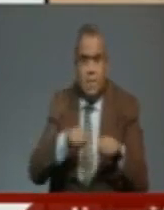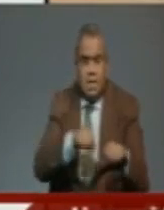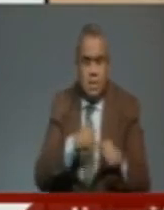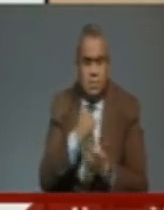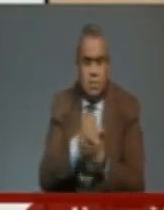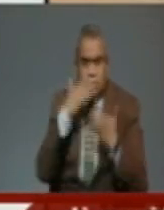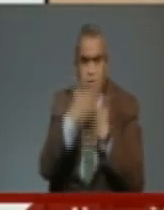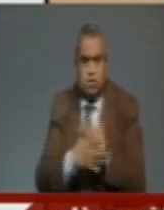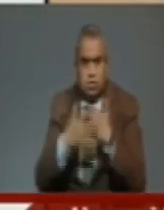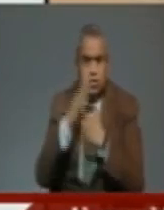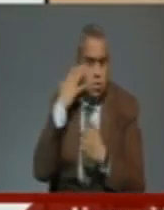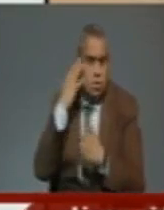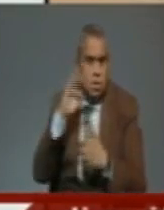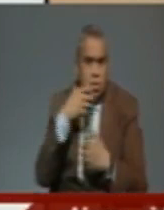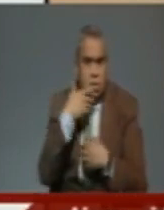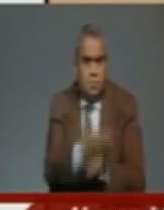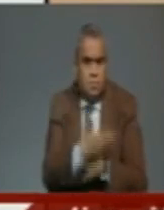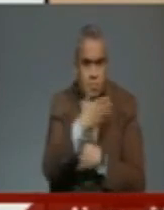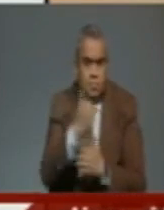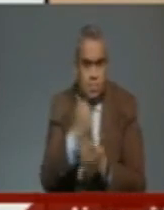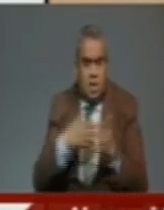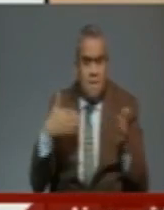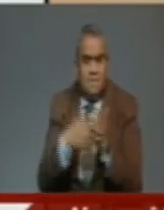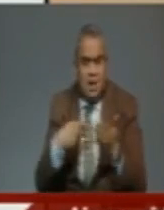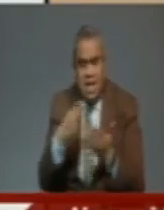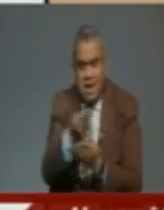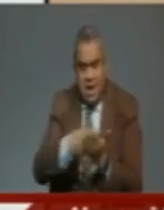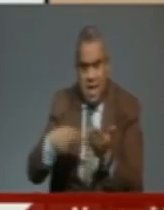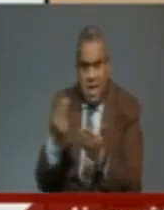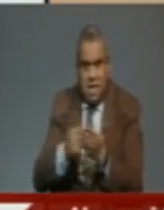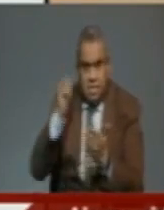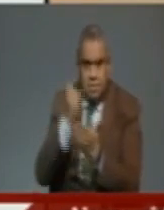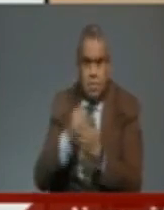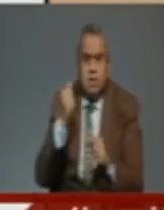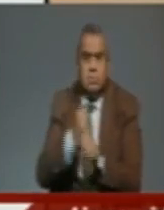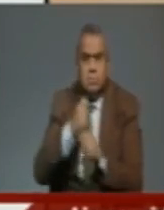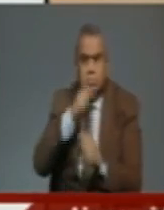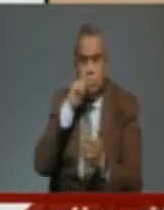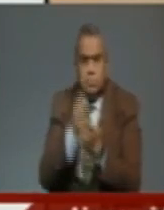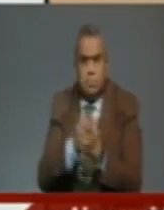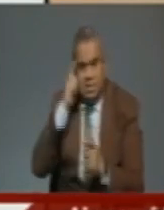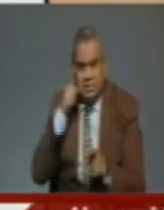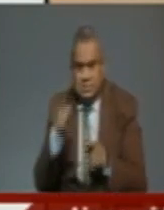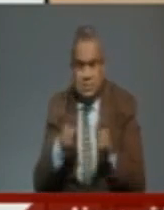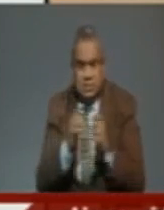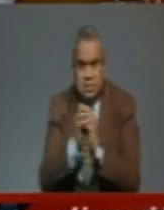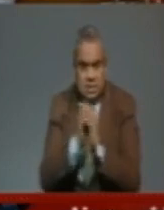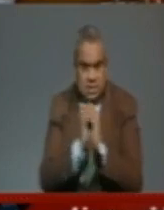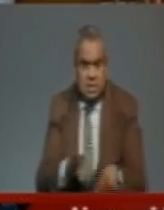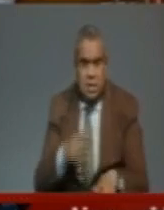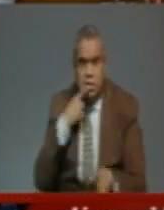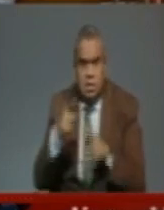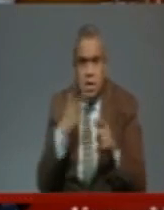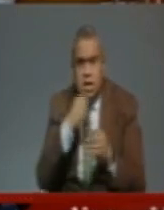المخطط ان هم قبل العيد يسلمونا التصميمات النهائيه عشان نبدا على الطرح عليها، وان شاء الله باذن الله تبقى